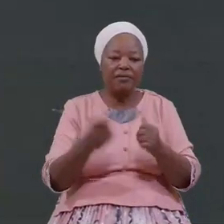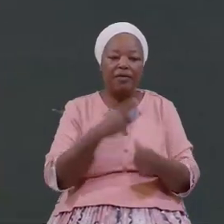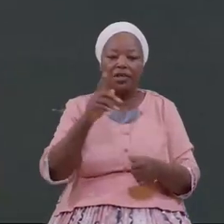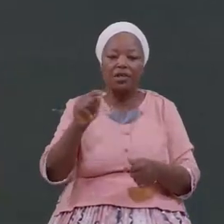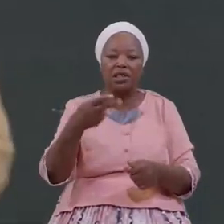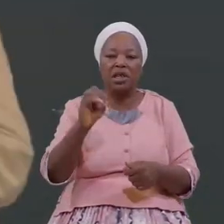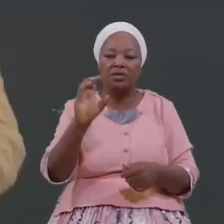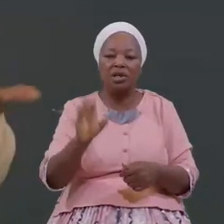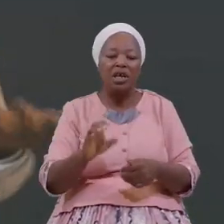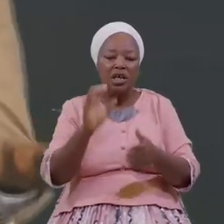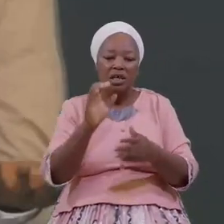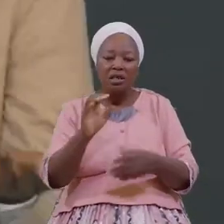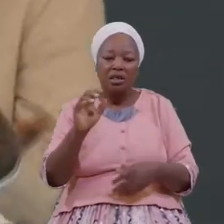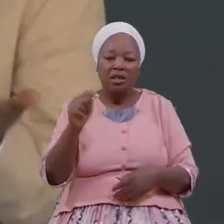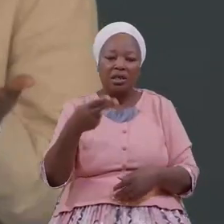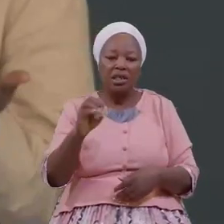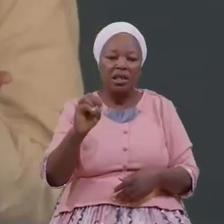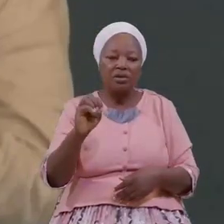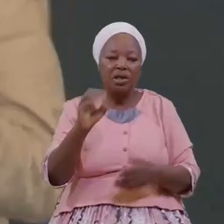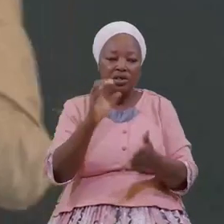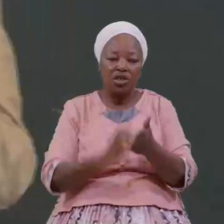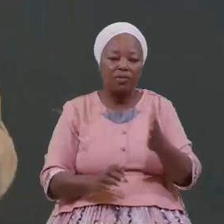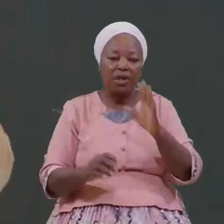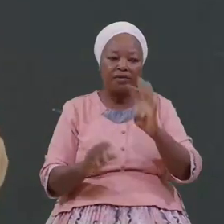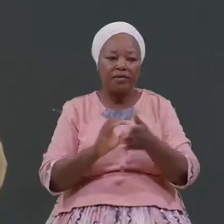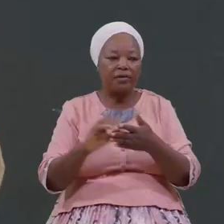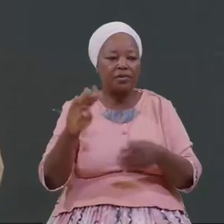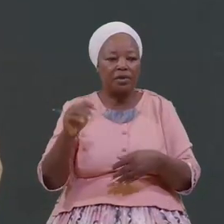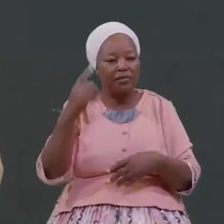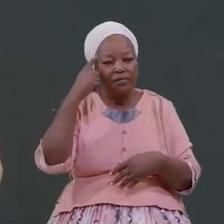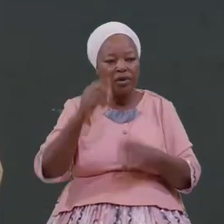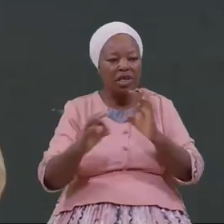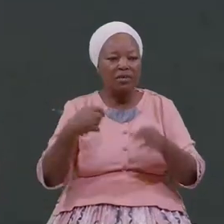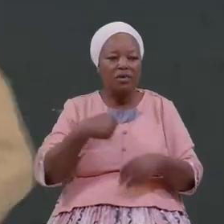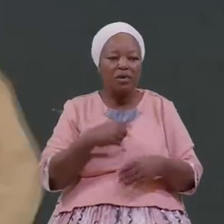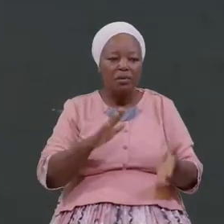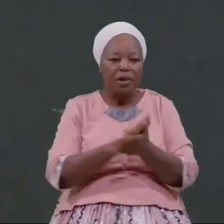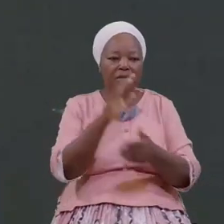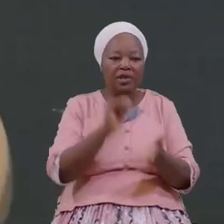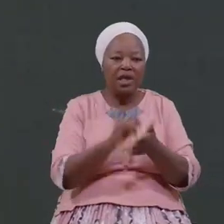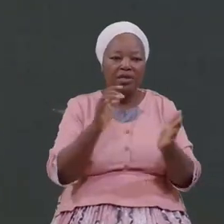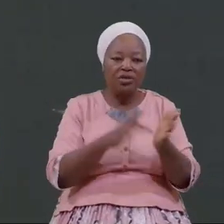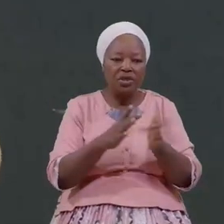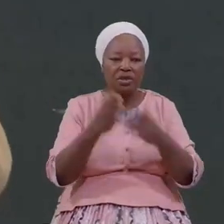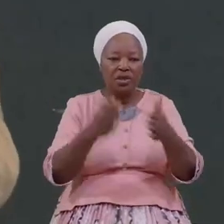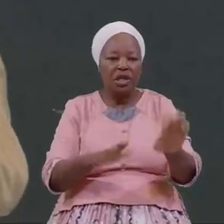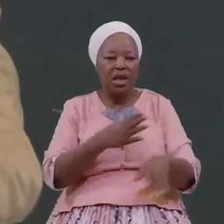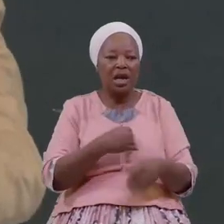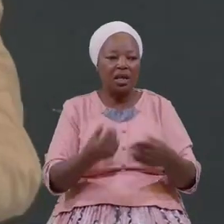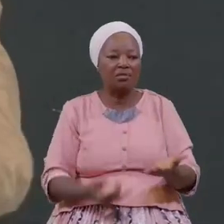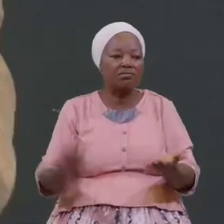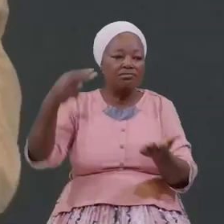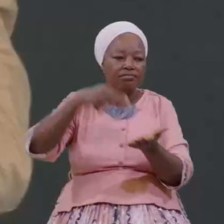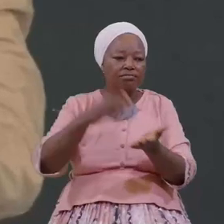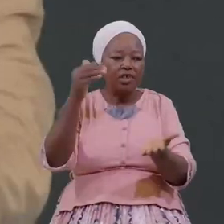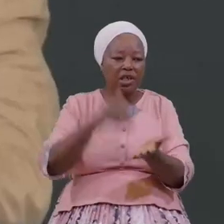4, 1 Thessaloniciens 4, verset 14. Car si nous croyons que Jésus est mort et